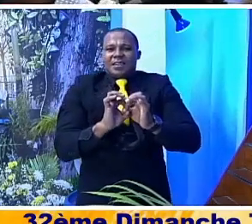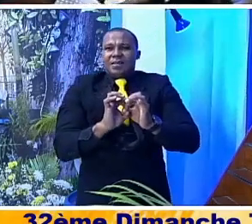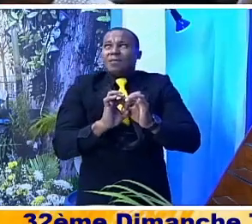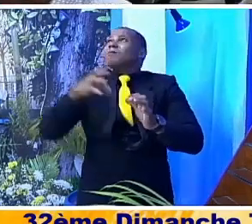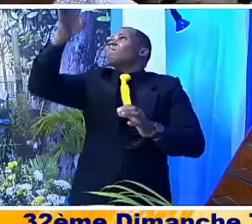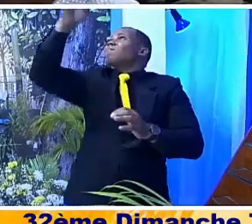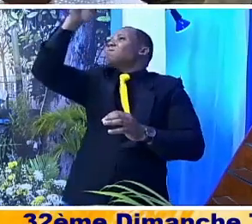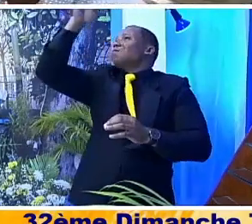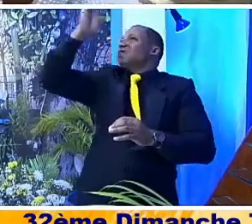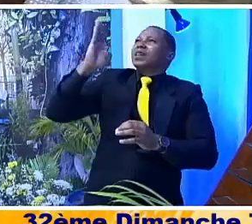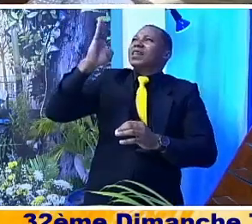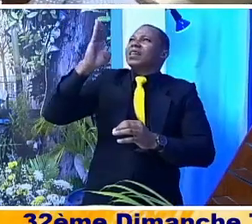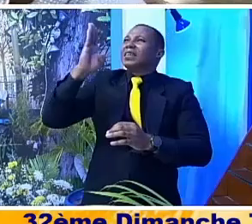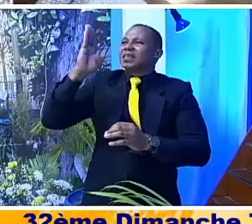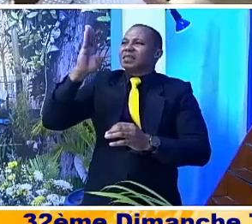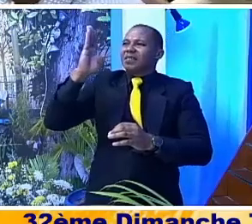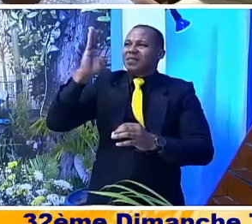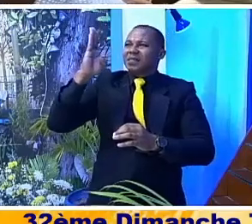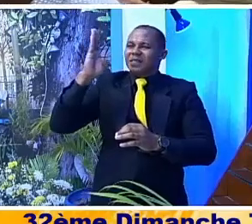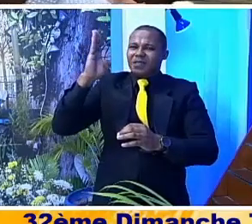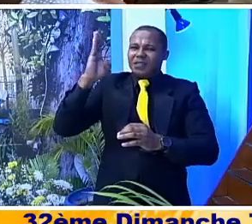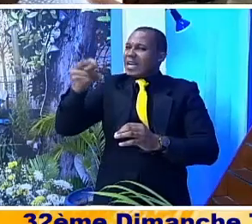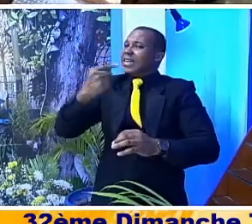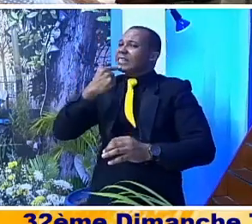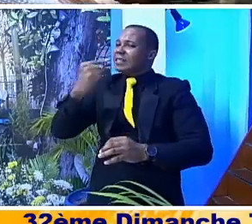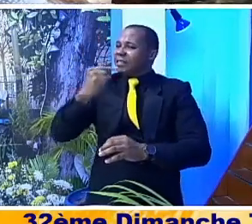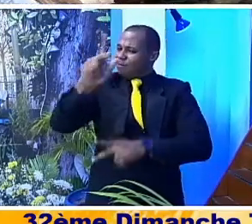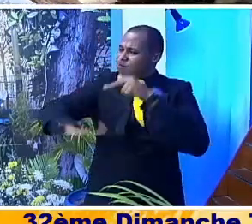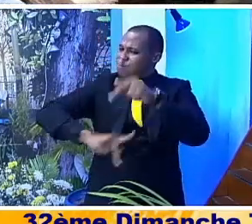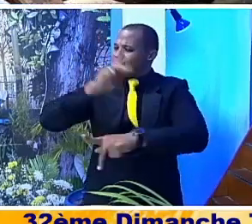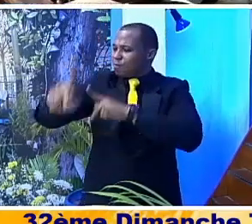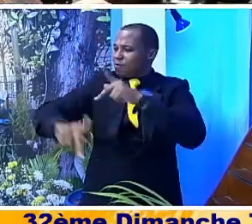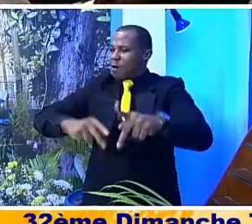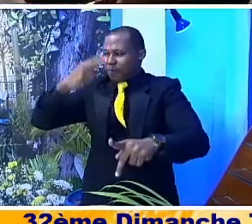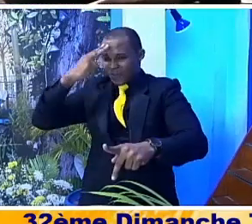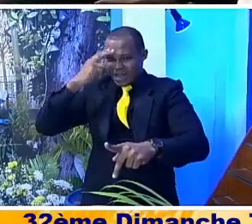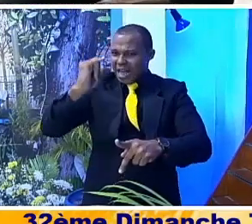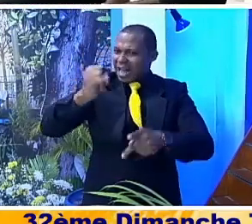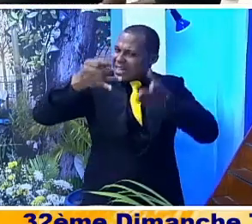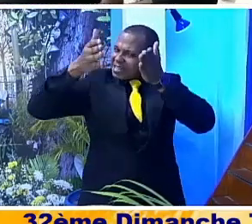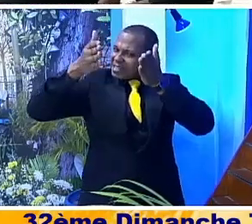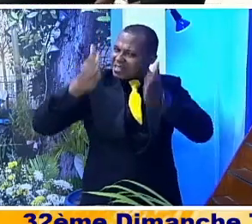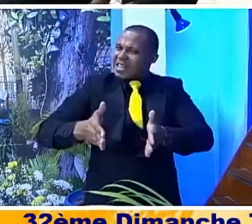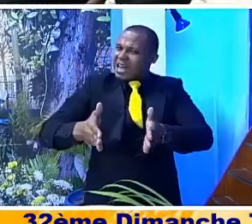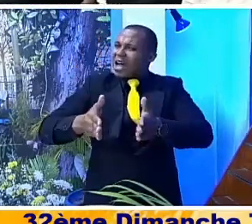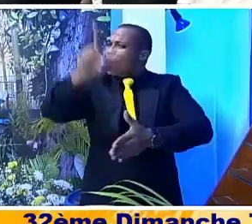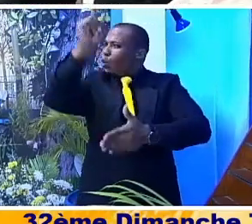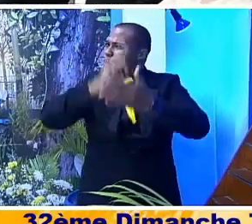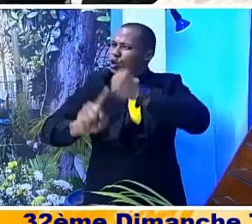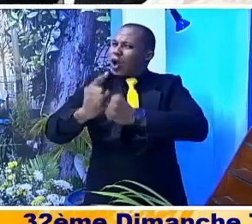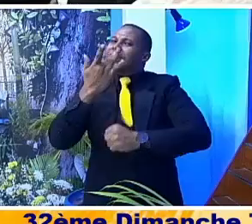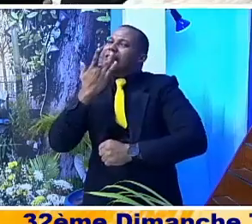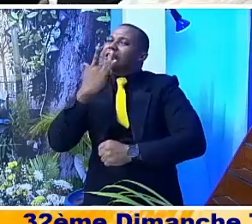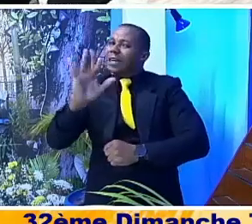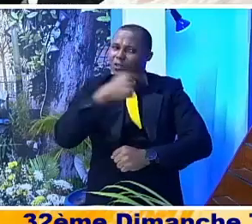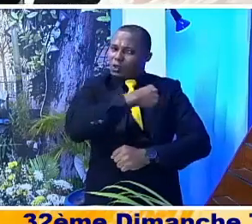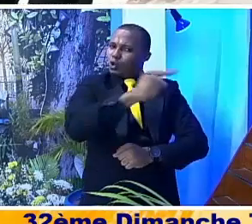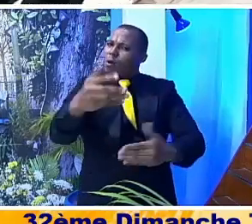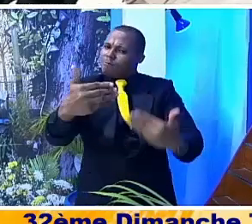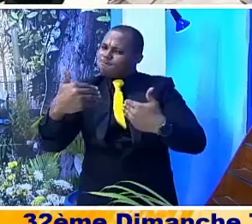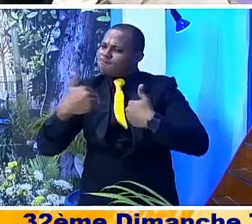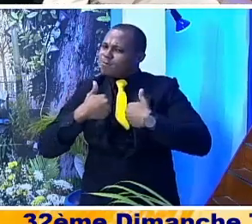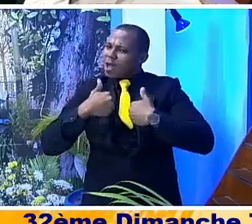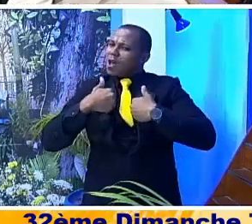Bon Dieu, qui redit peuple haïtien, je dis, seule chance nous gagnons pour